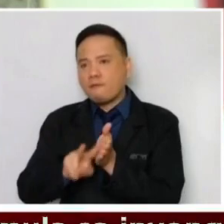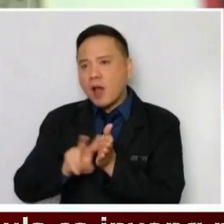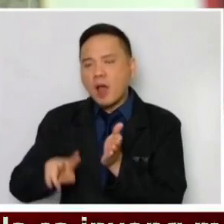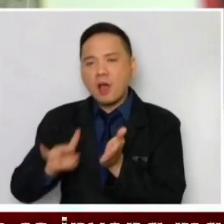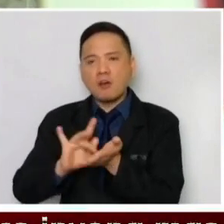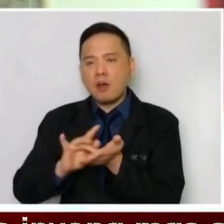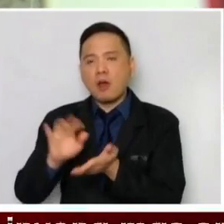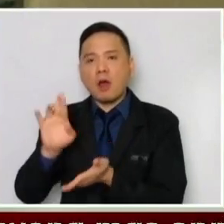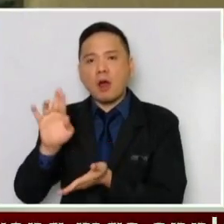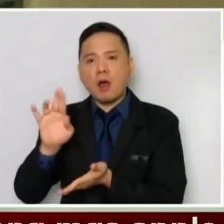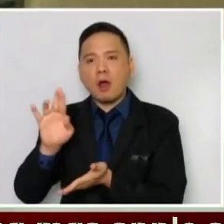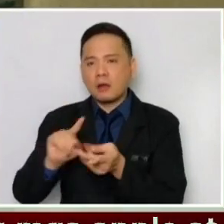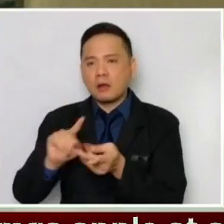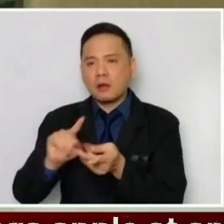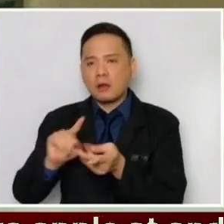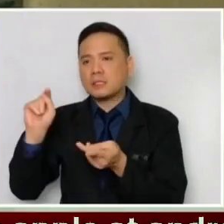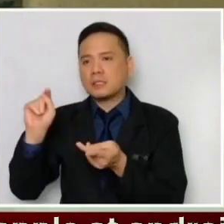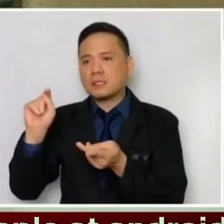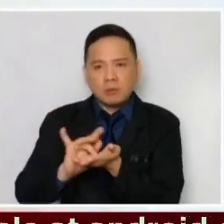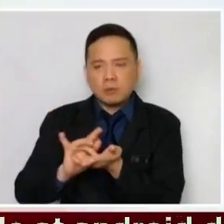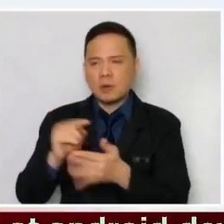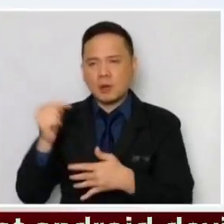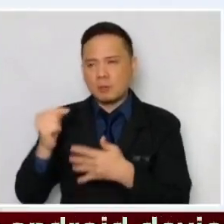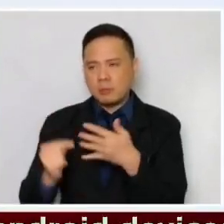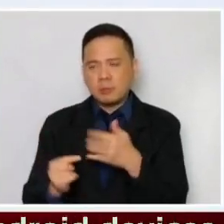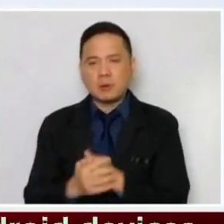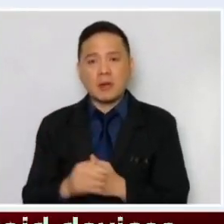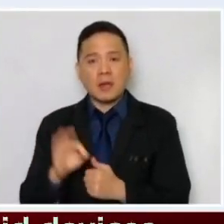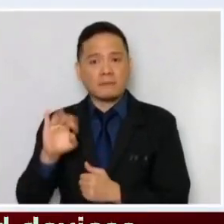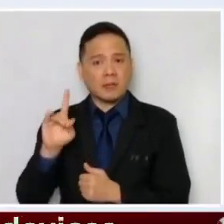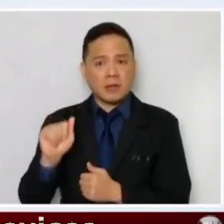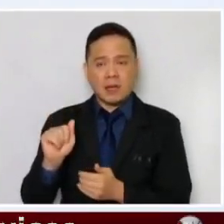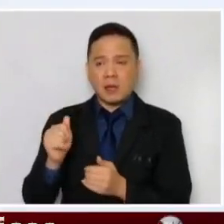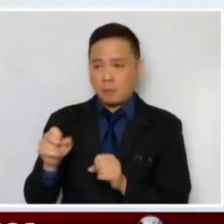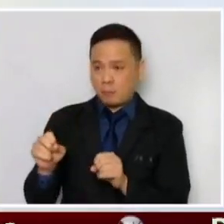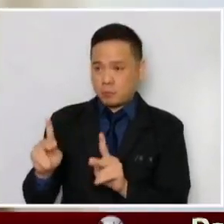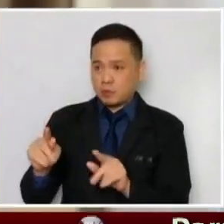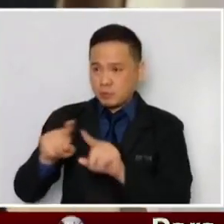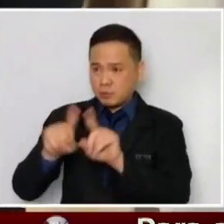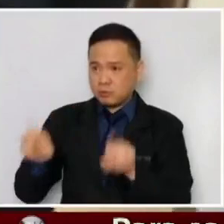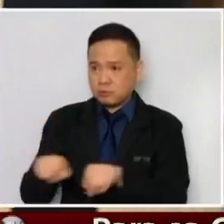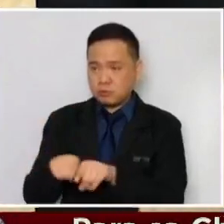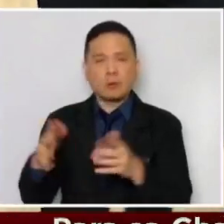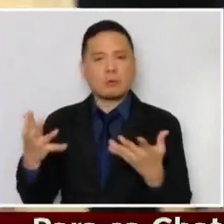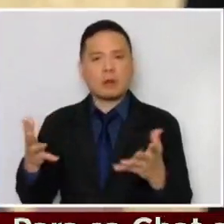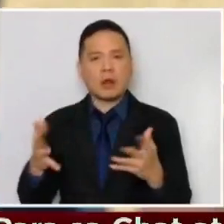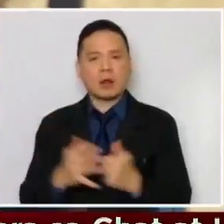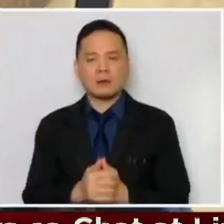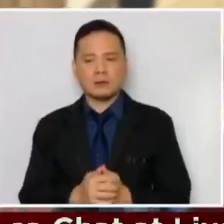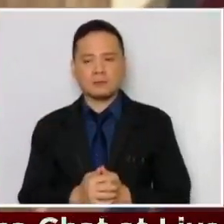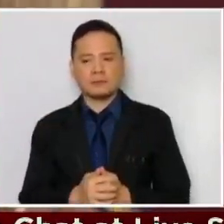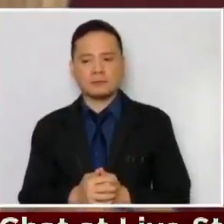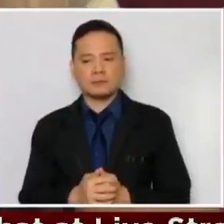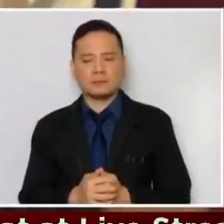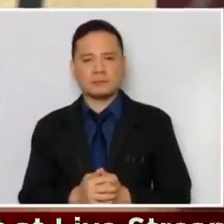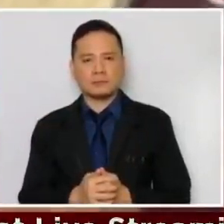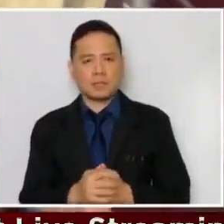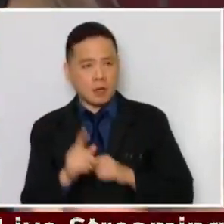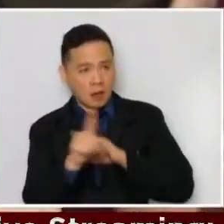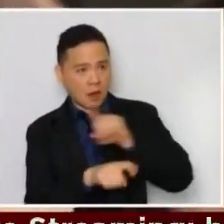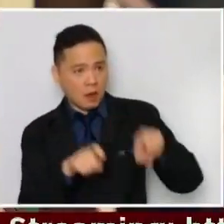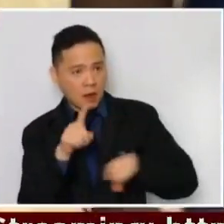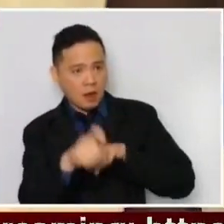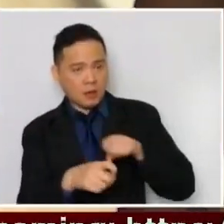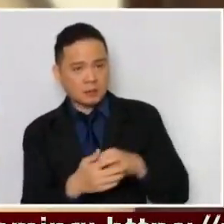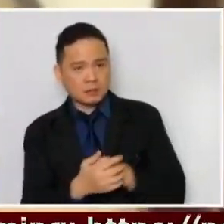at tocilizumab. Wala ring FDA permit ang naarestong suspect. Ano po ba nangyari? Nagbebenta raw kayo ng remdesivir? Ay ano,